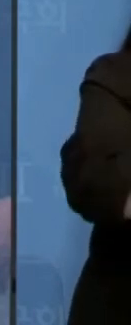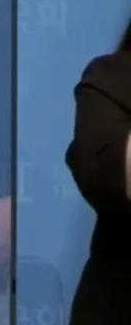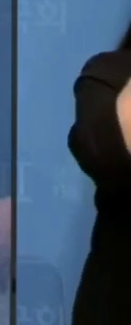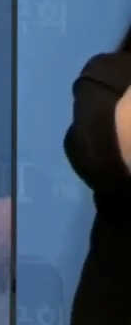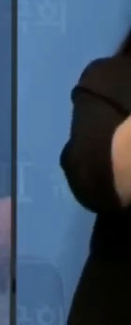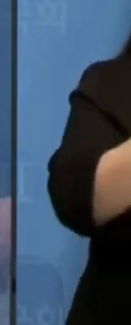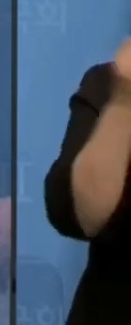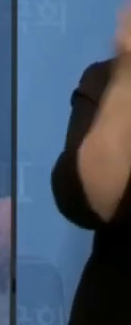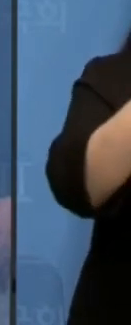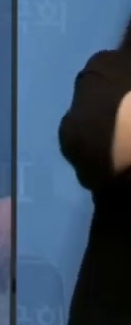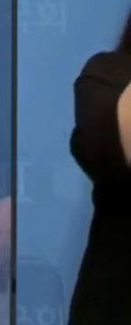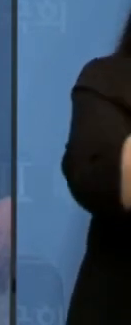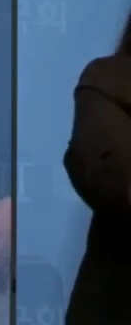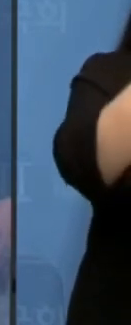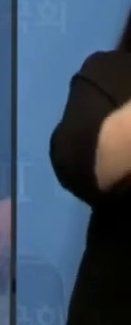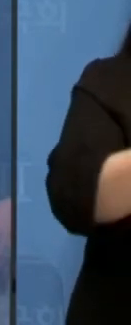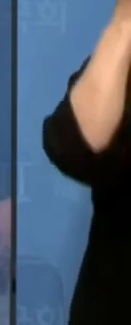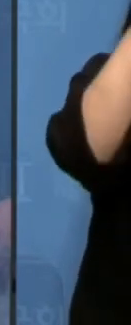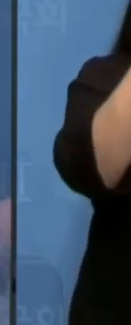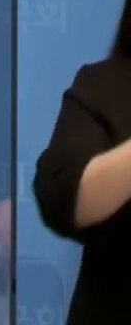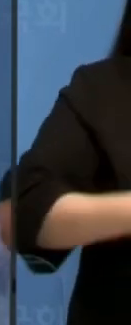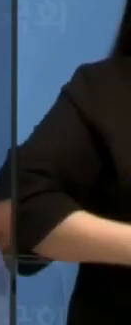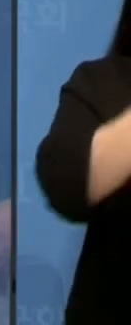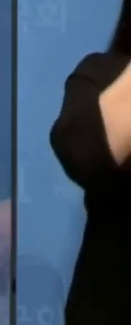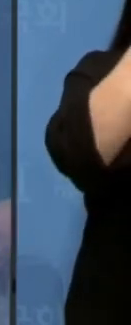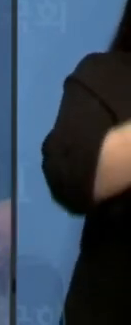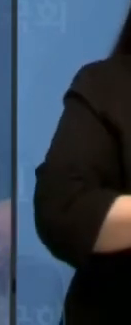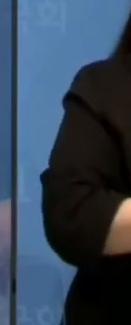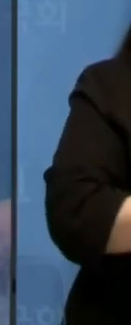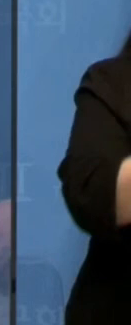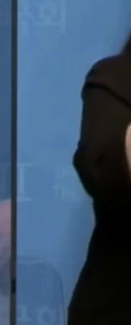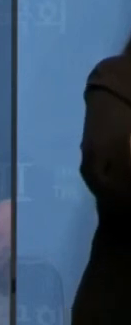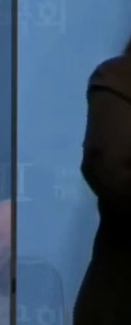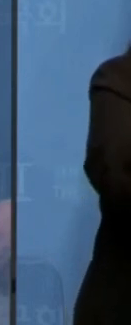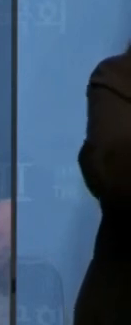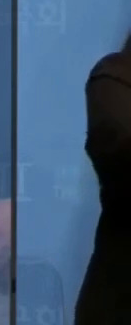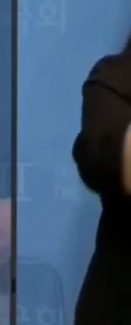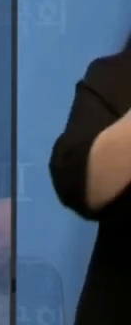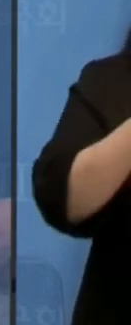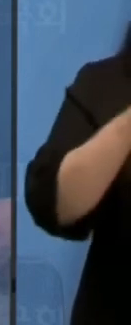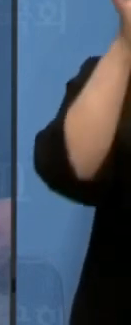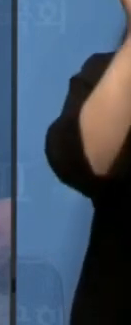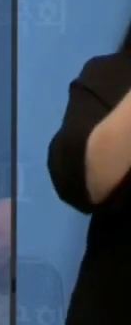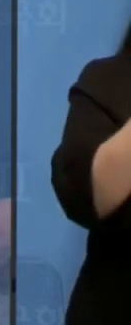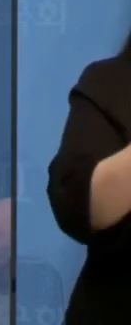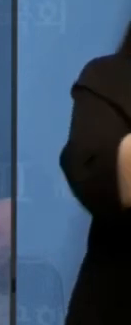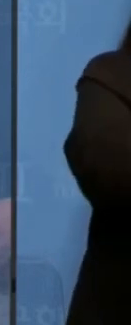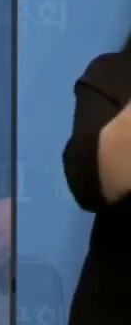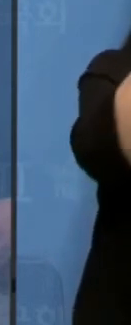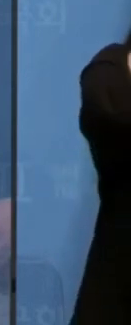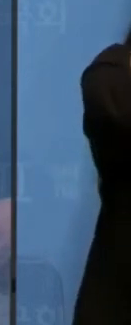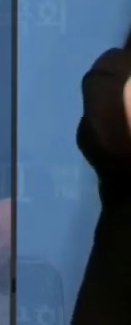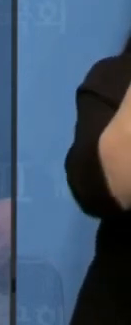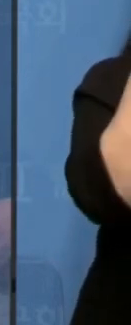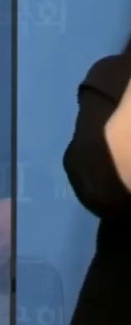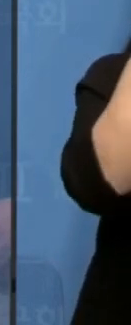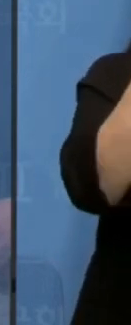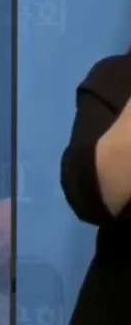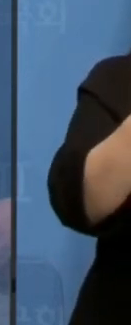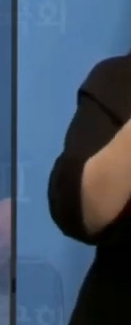합의가 필요합니다. 그러나 블록체인 기술의 발전 그리고 가상자산의 거래는 더 이상 막을 수 없는